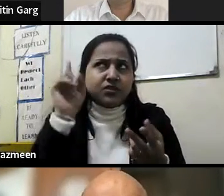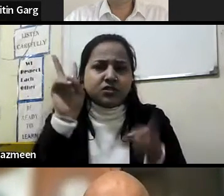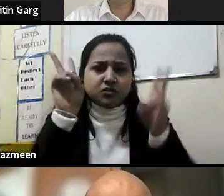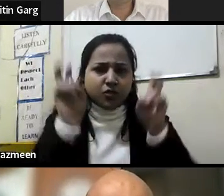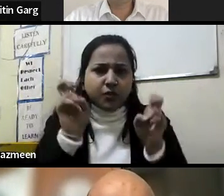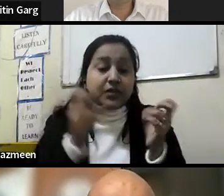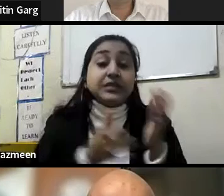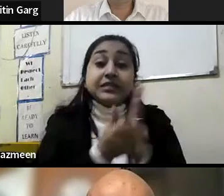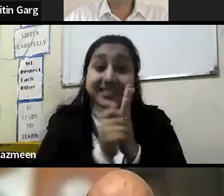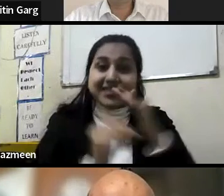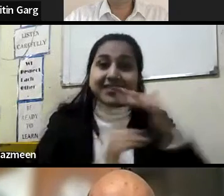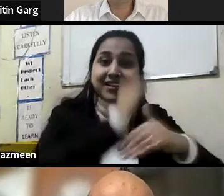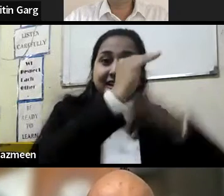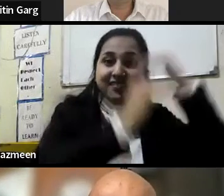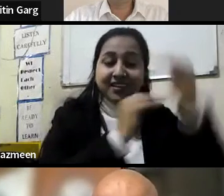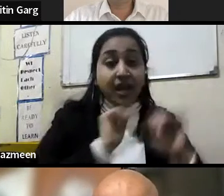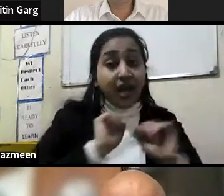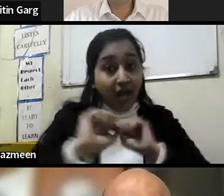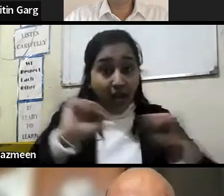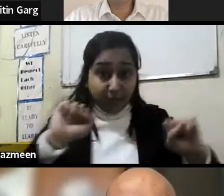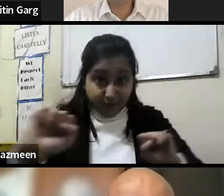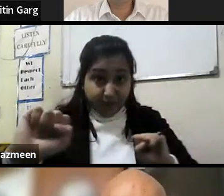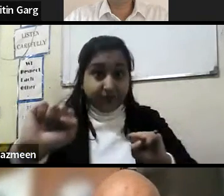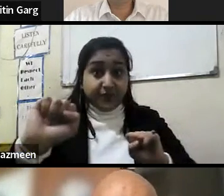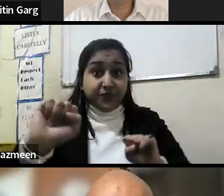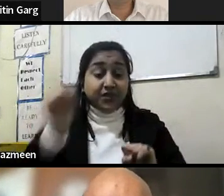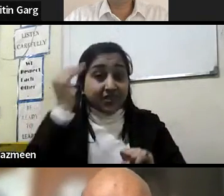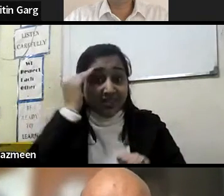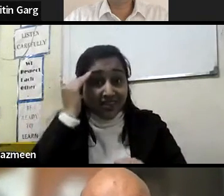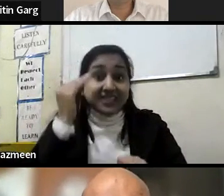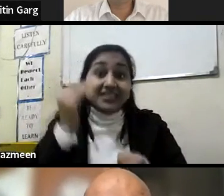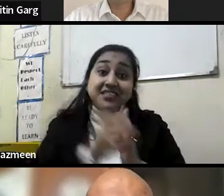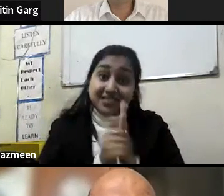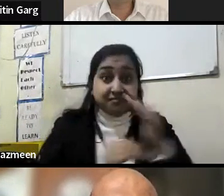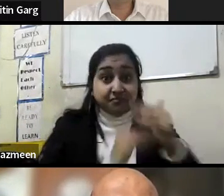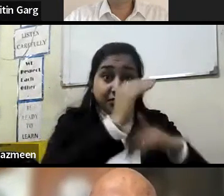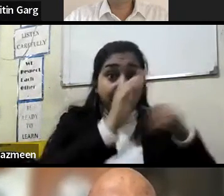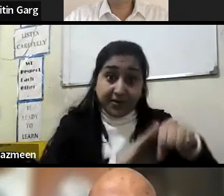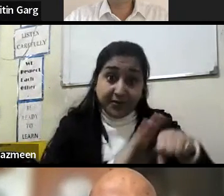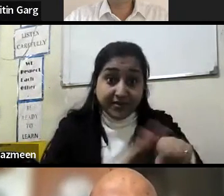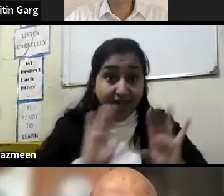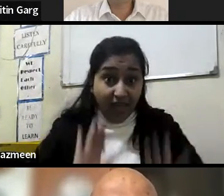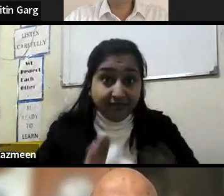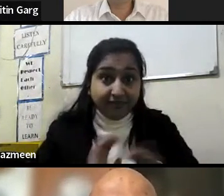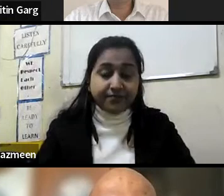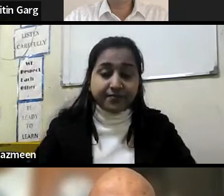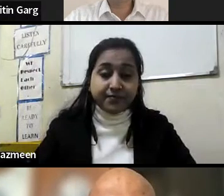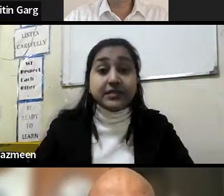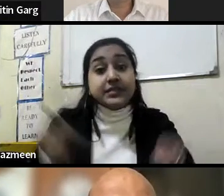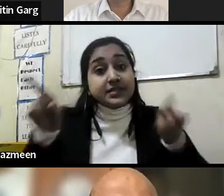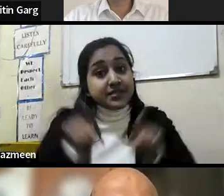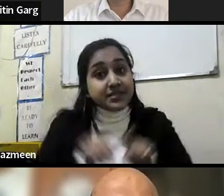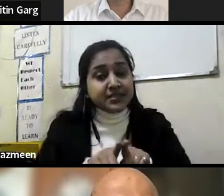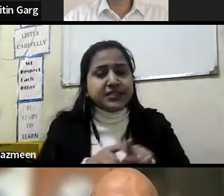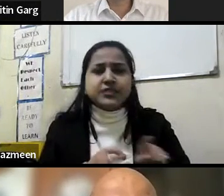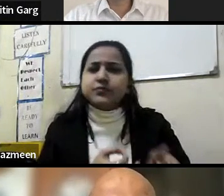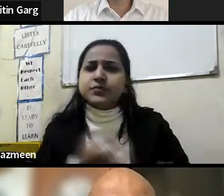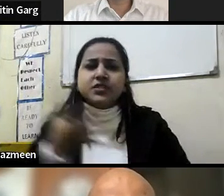इन स्किल डेवलपमेंट. आप तो अतुल जी स्किल डेवलपमेंट में रह चुके हैं. द especially